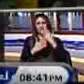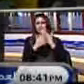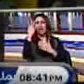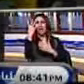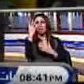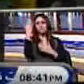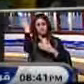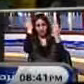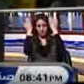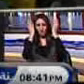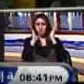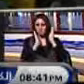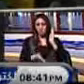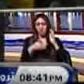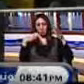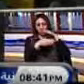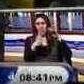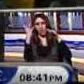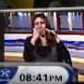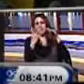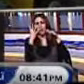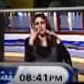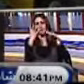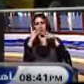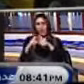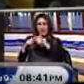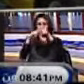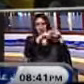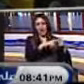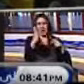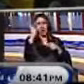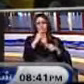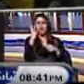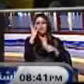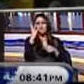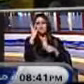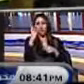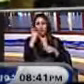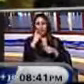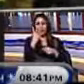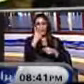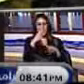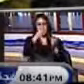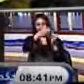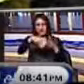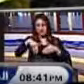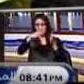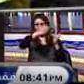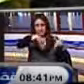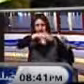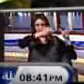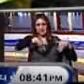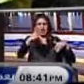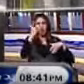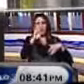سيارة إسعاف جديدة، السيارة دي مجهزة لنقل 4 مصابين في نفس الوقت، سيارة مجهزة ب4 سيارة بالإضافة للتجهيزات الطبية